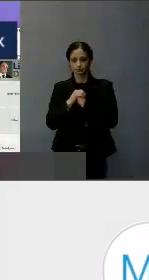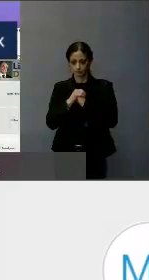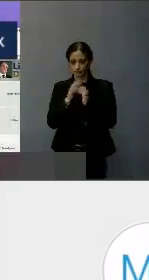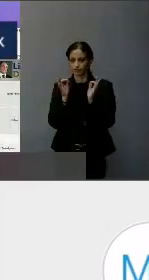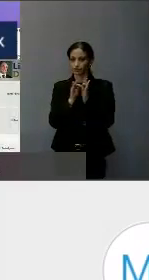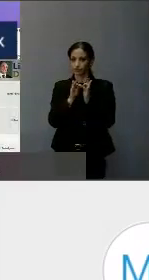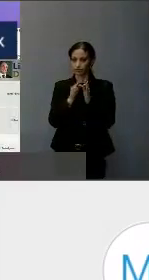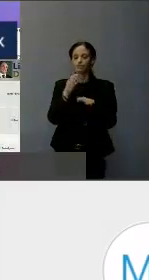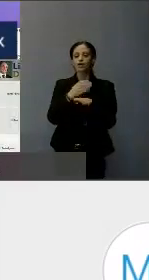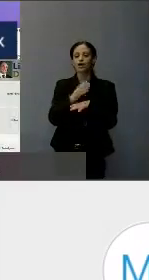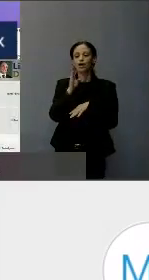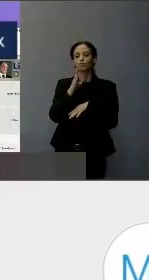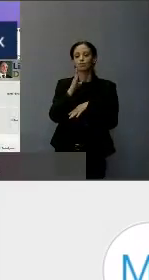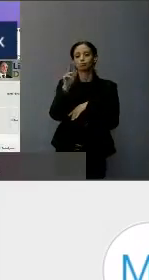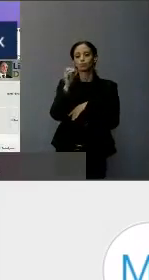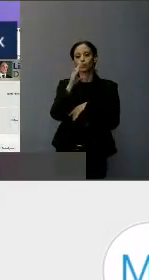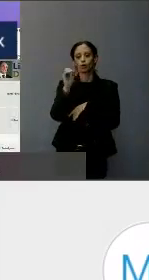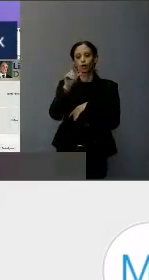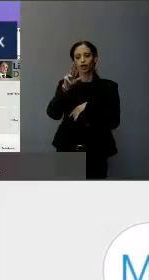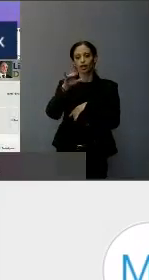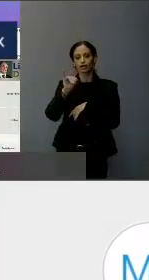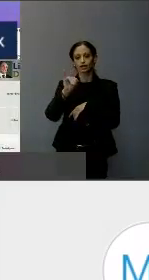consigliera bruccoleri